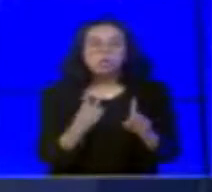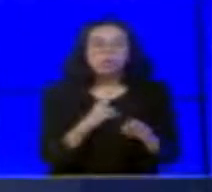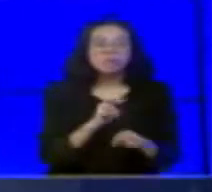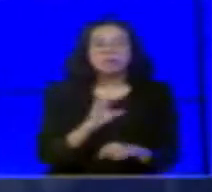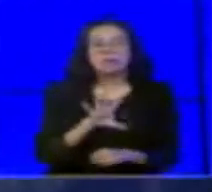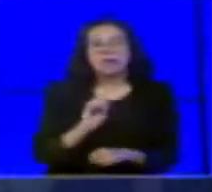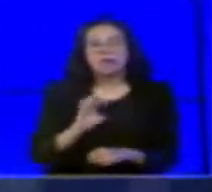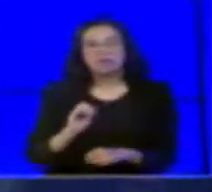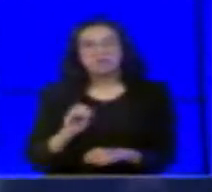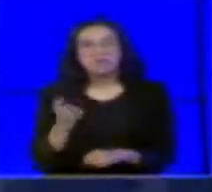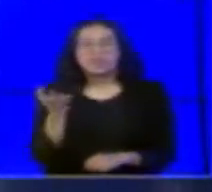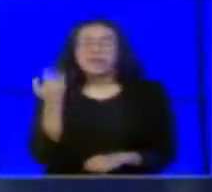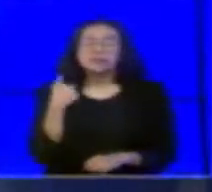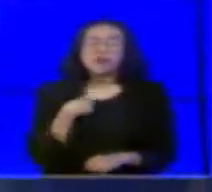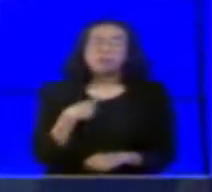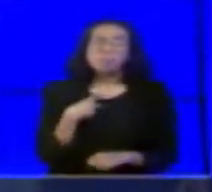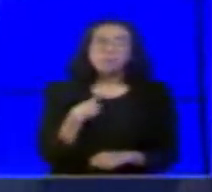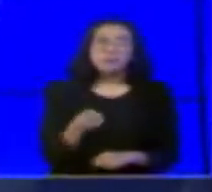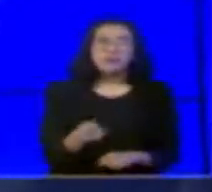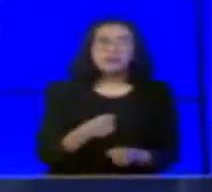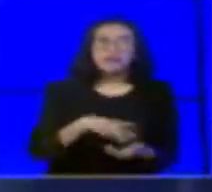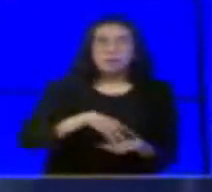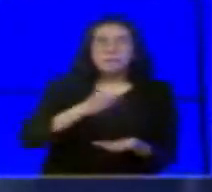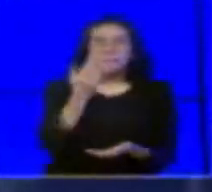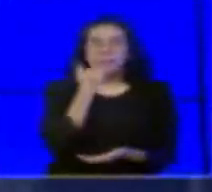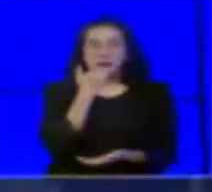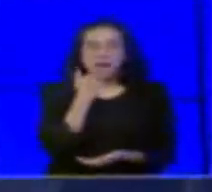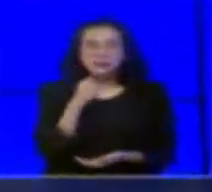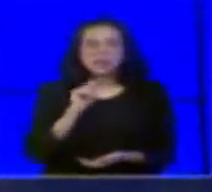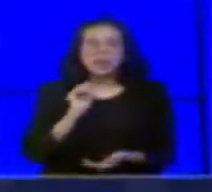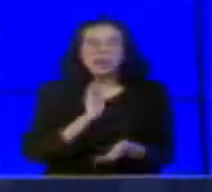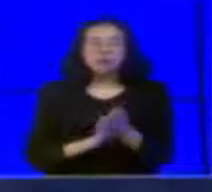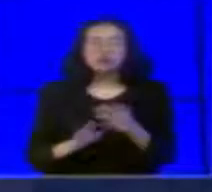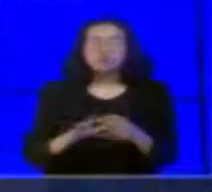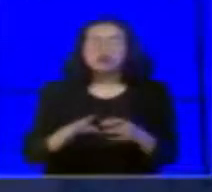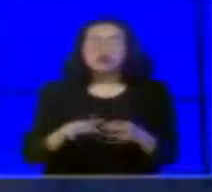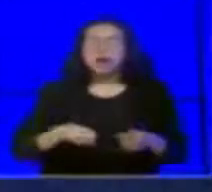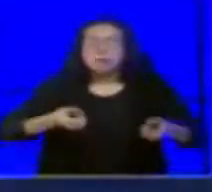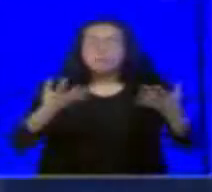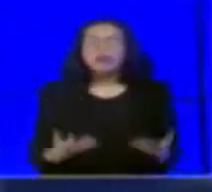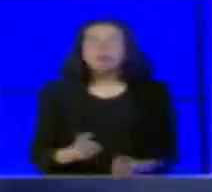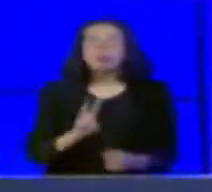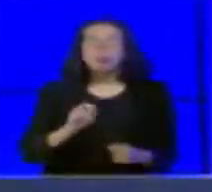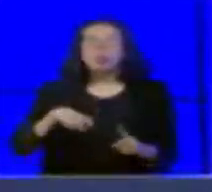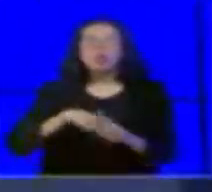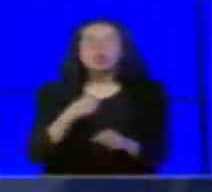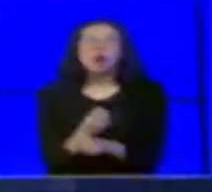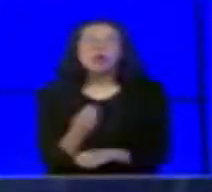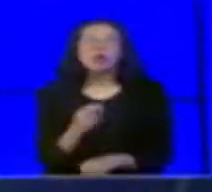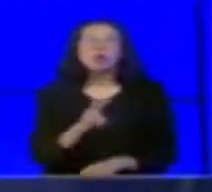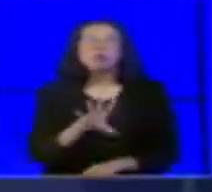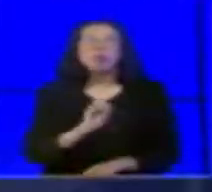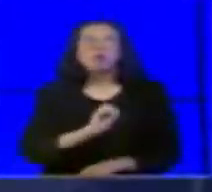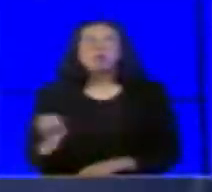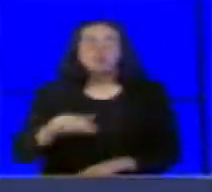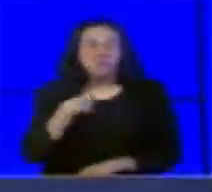Berasnya sayanya belinya ini sih, yang satu itu 250, yang 20 kilo. Alhamdulillah sangat membantu masyarakat yang